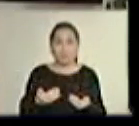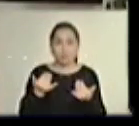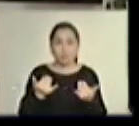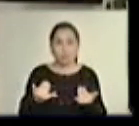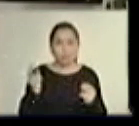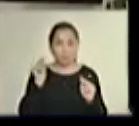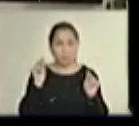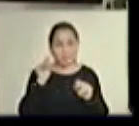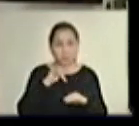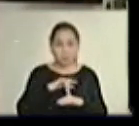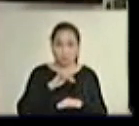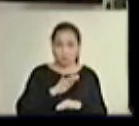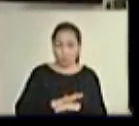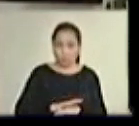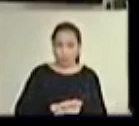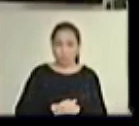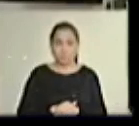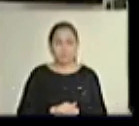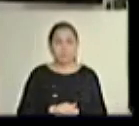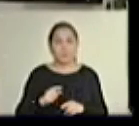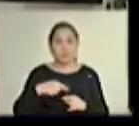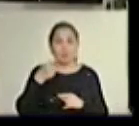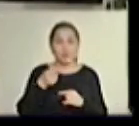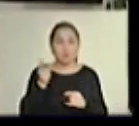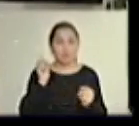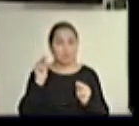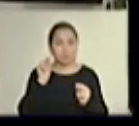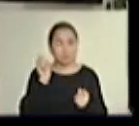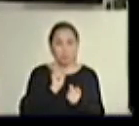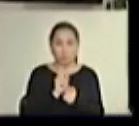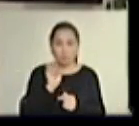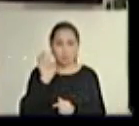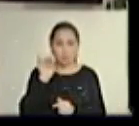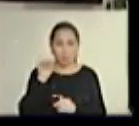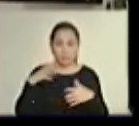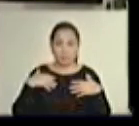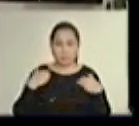bugungi darsimiz o'z nihoyasiga yetdi. Keyingi darslarda ko'rishguncha xayr, salomat bo'ling.